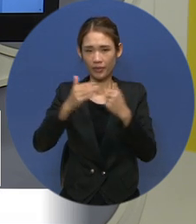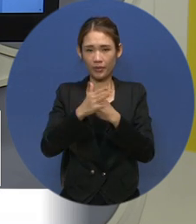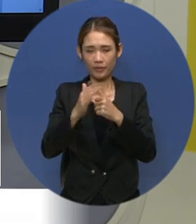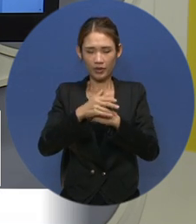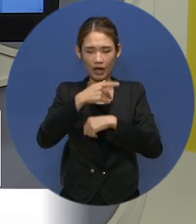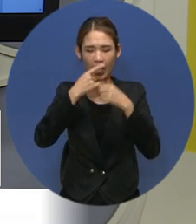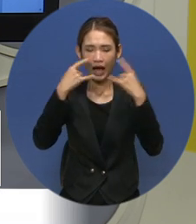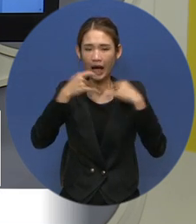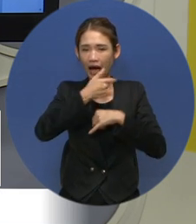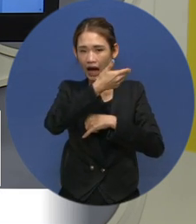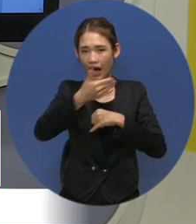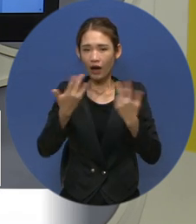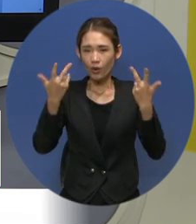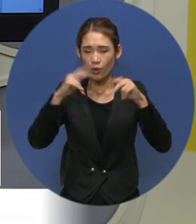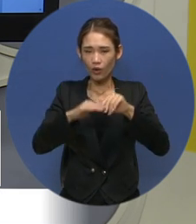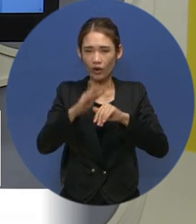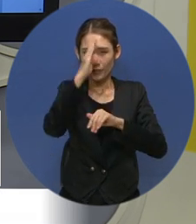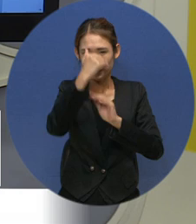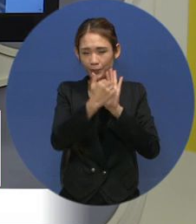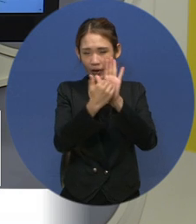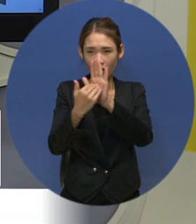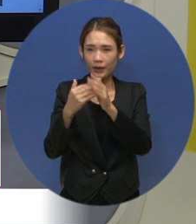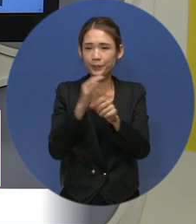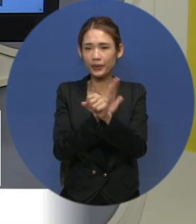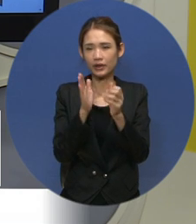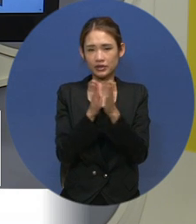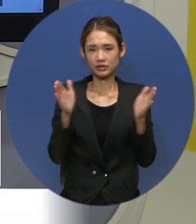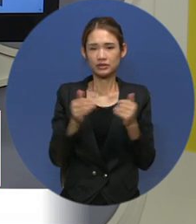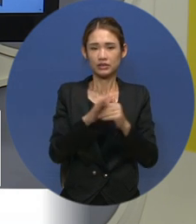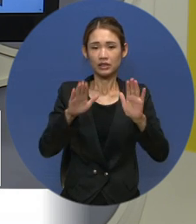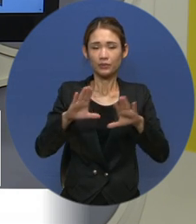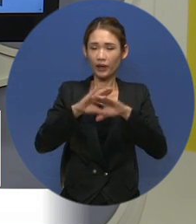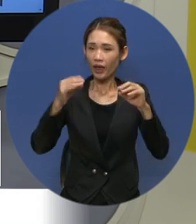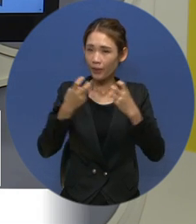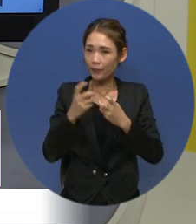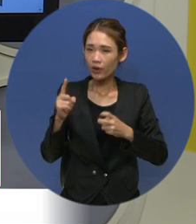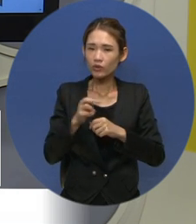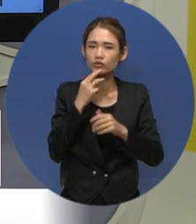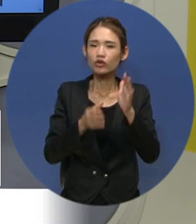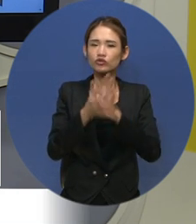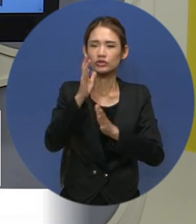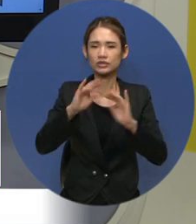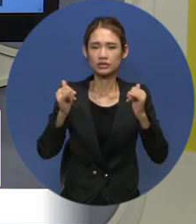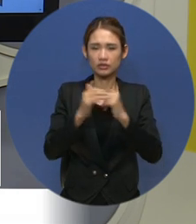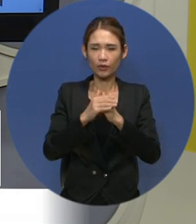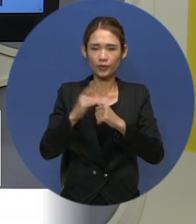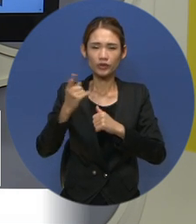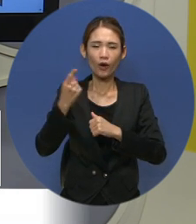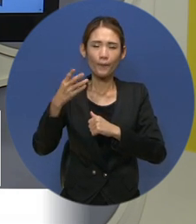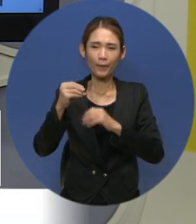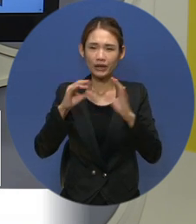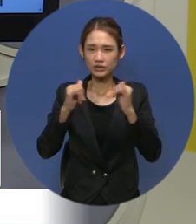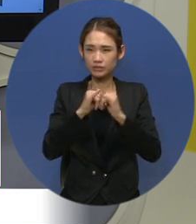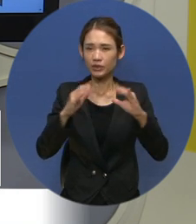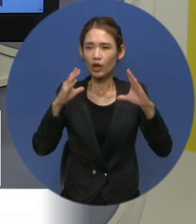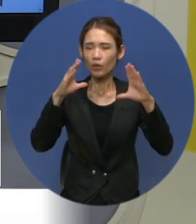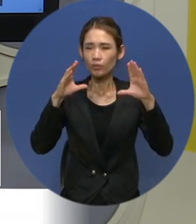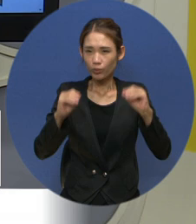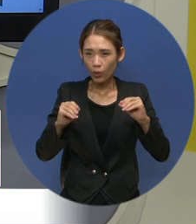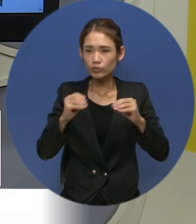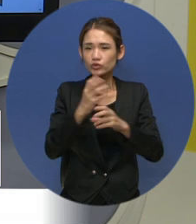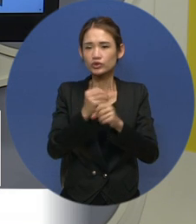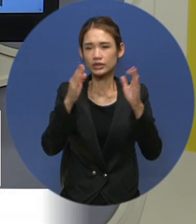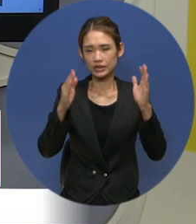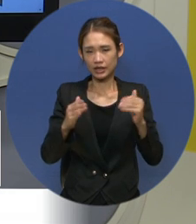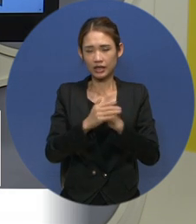방역대책 을 가동해 씁니다 이번 대책은 서울시 천만 시민 멈춤 주관과 연계해 야외